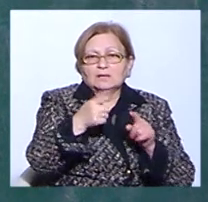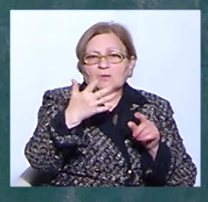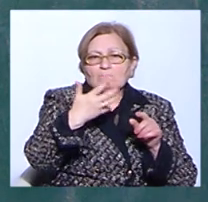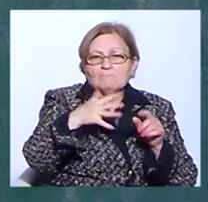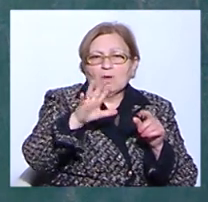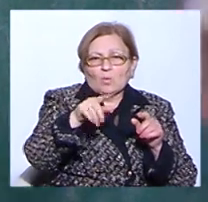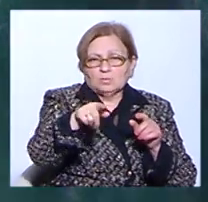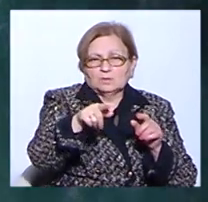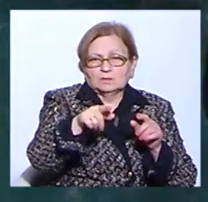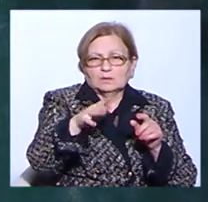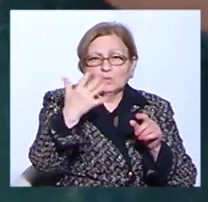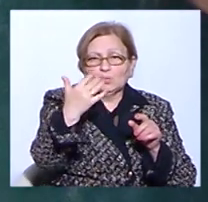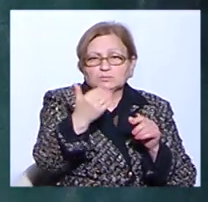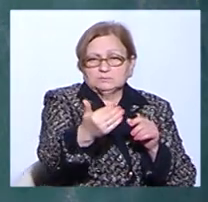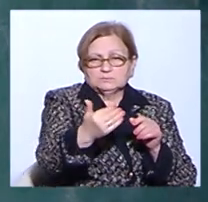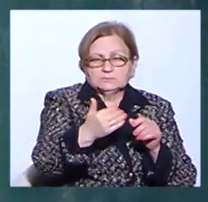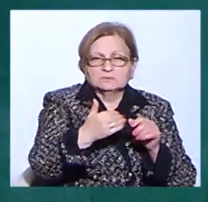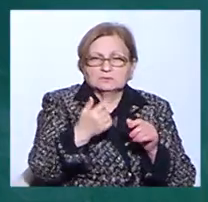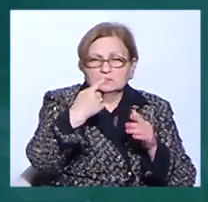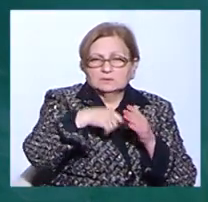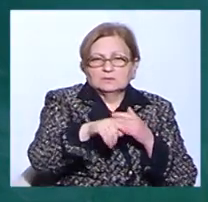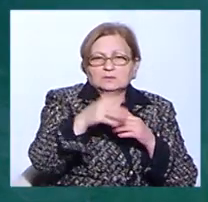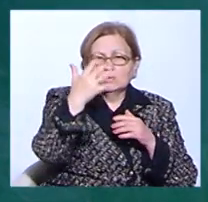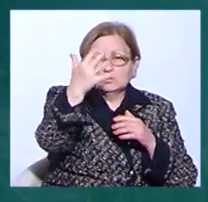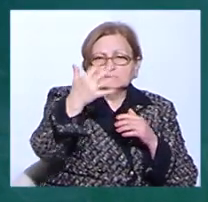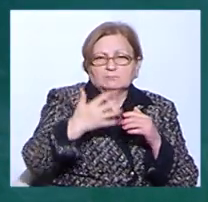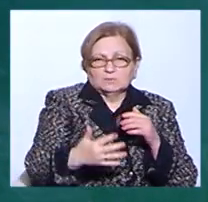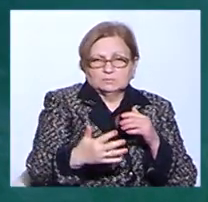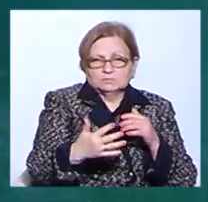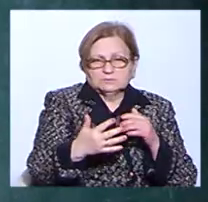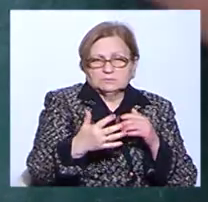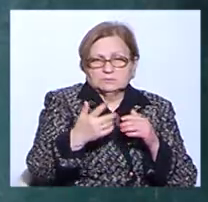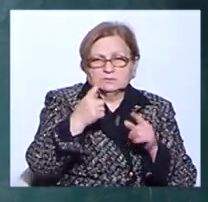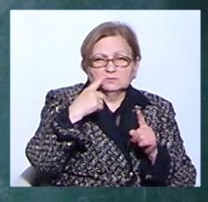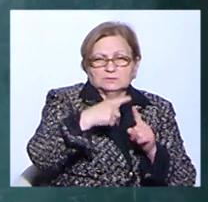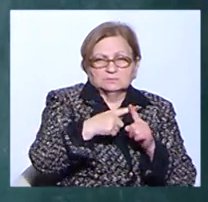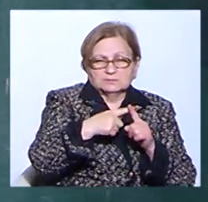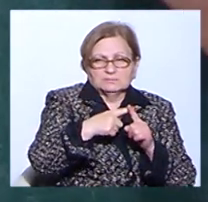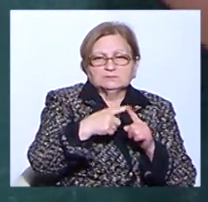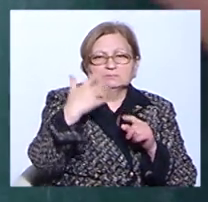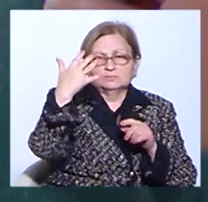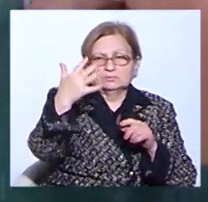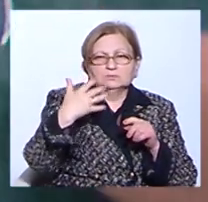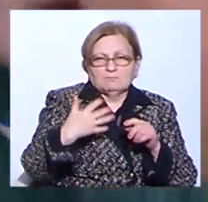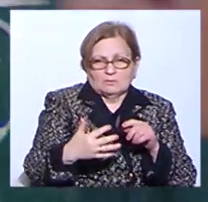რისი მე-5-ები? 5 ცხადია. მას აქ მაქვს 5 მე-5-ს დამატებული 5 მე-5-ი.